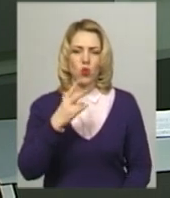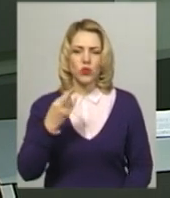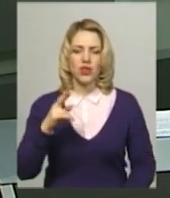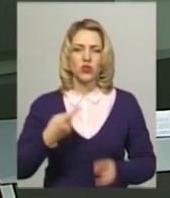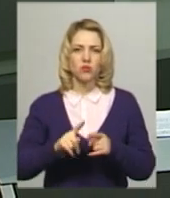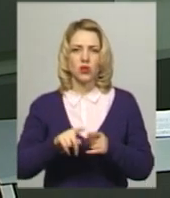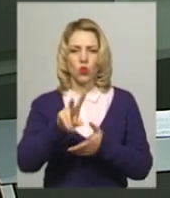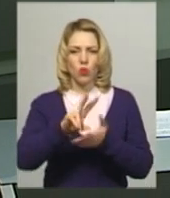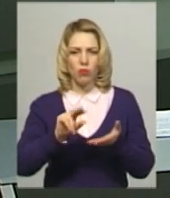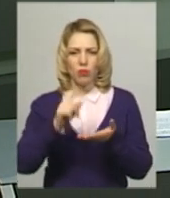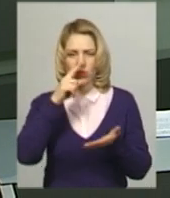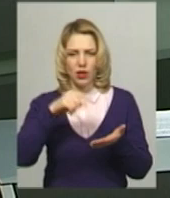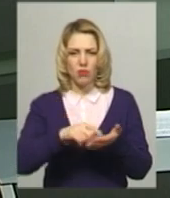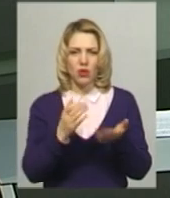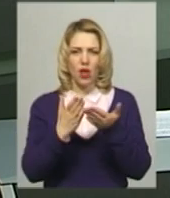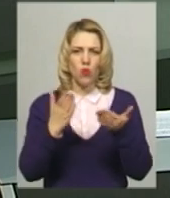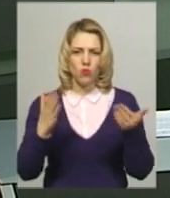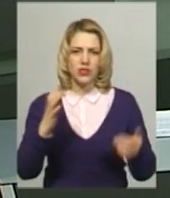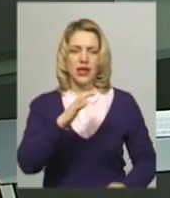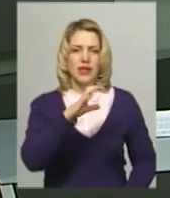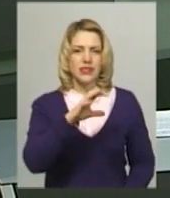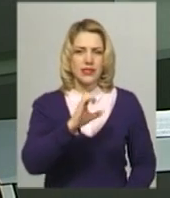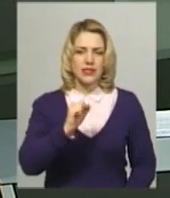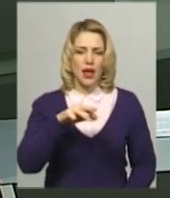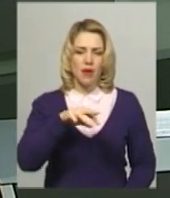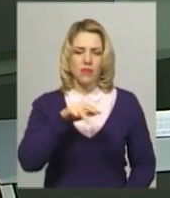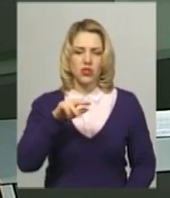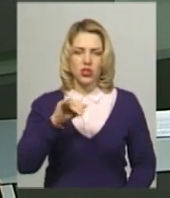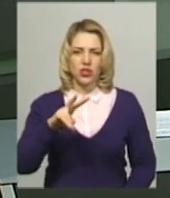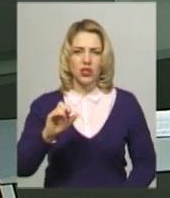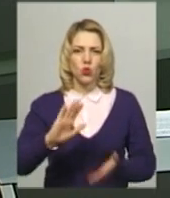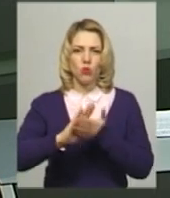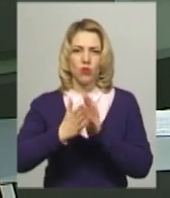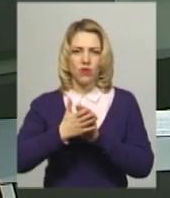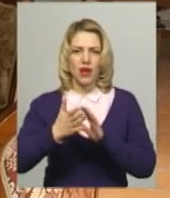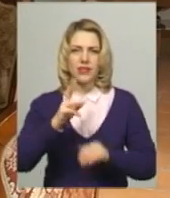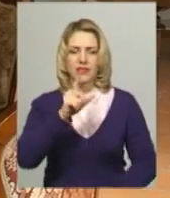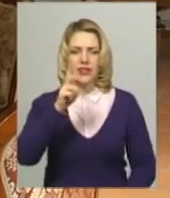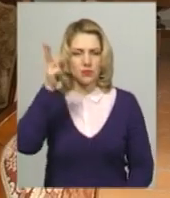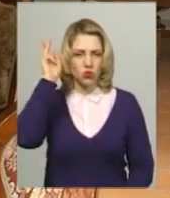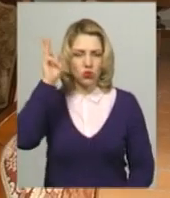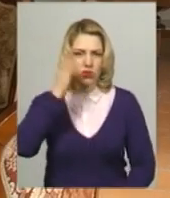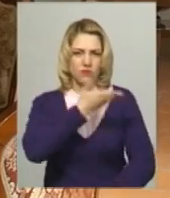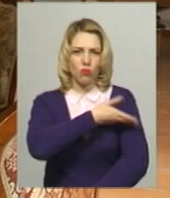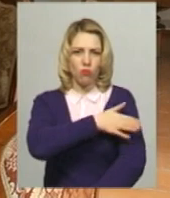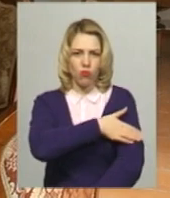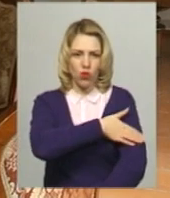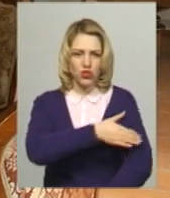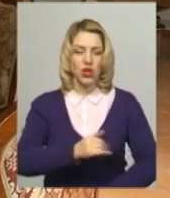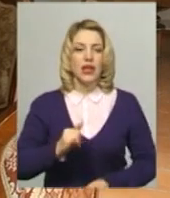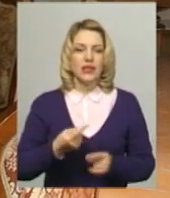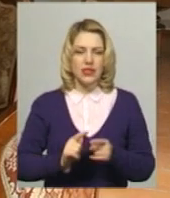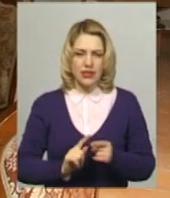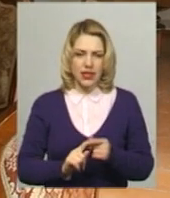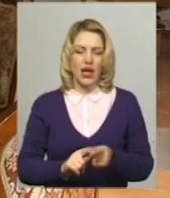Державного історико-культурного заповідника «Самчики», домовлялись з польським посольством. Копія зроблена в